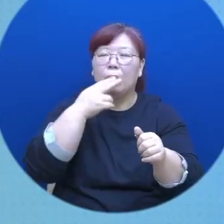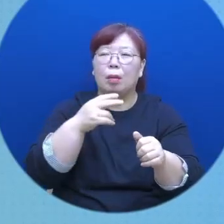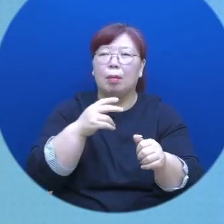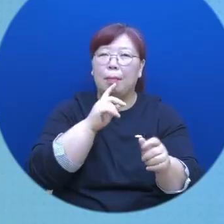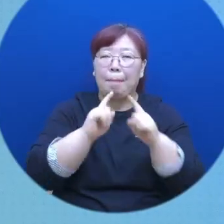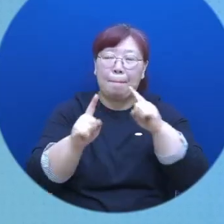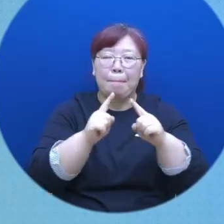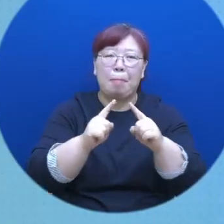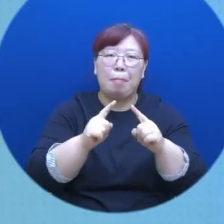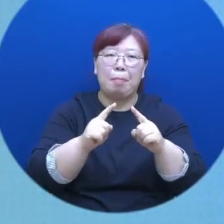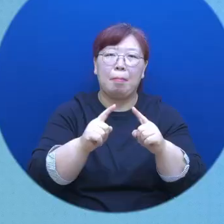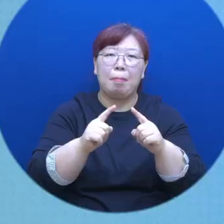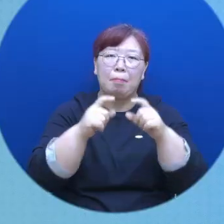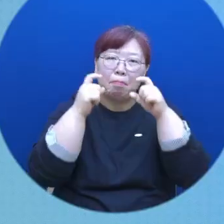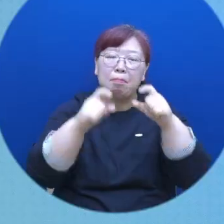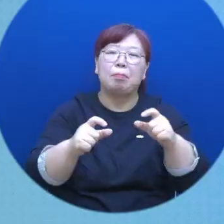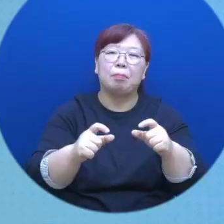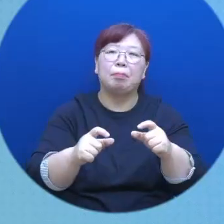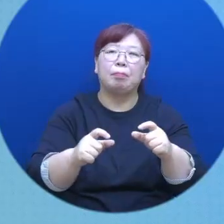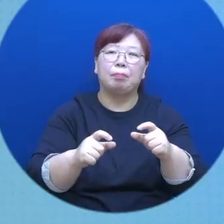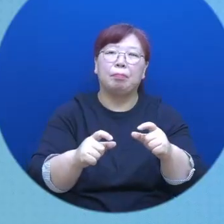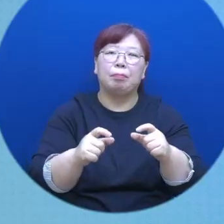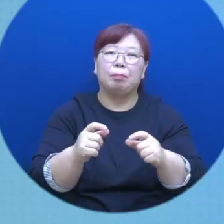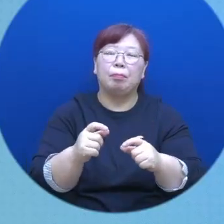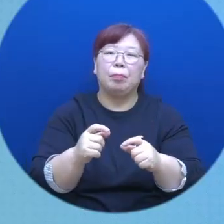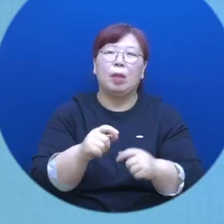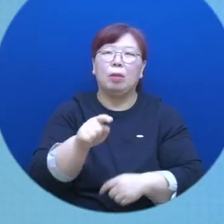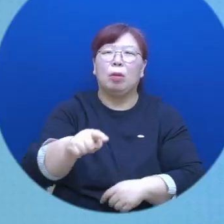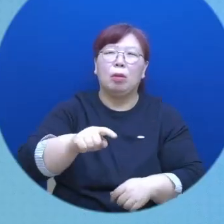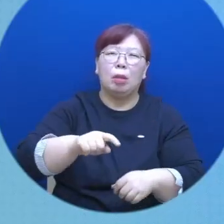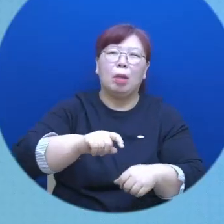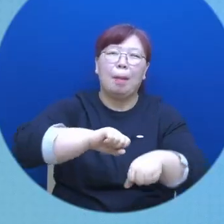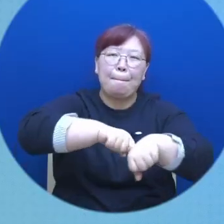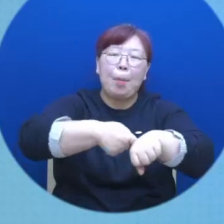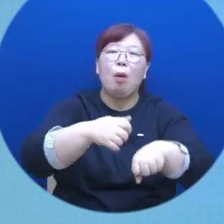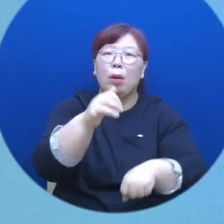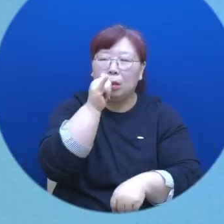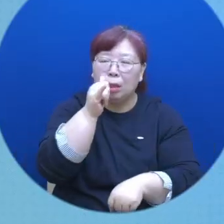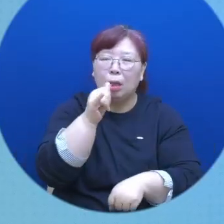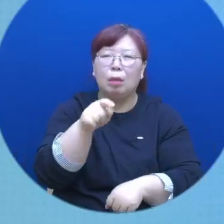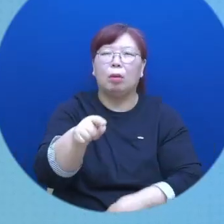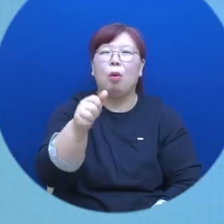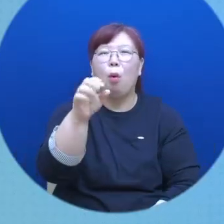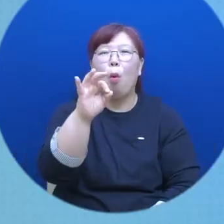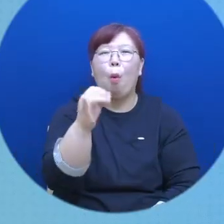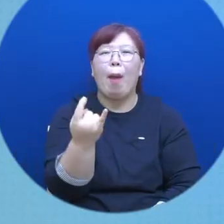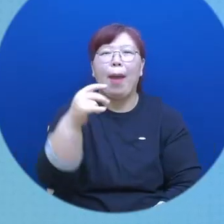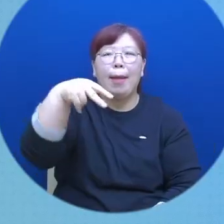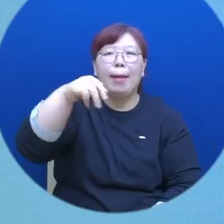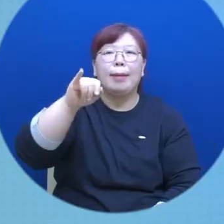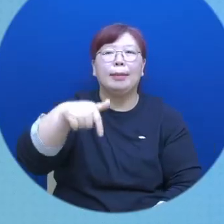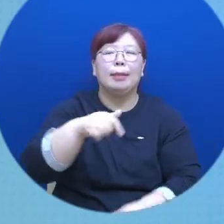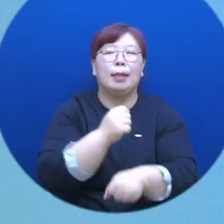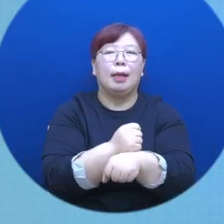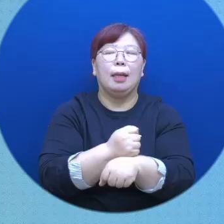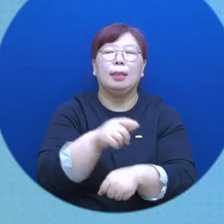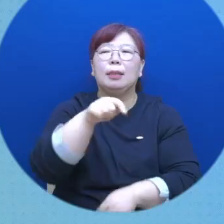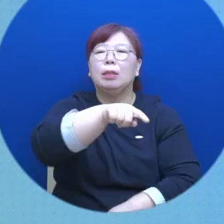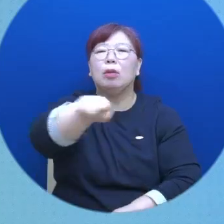뭐라고요? 화 있을진저 외식하는 서기관들과 바리새인이여, 책망을